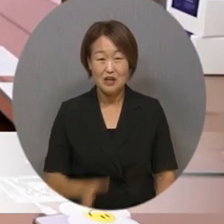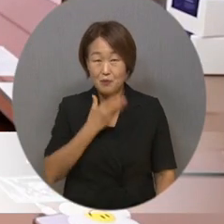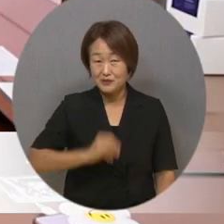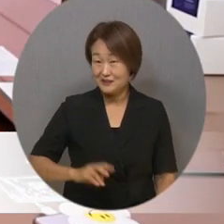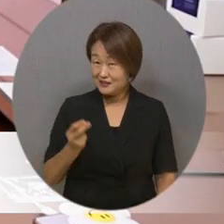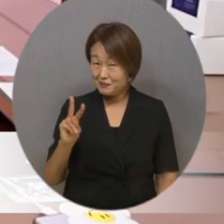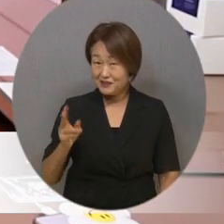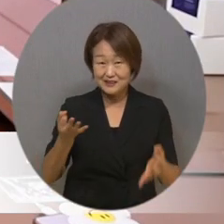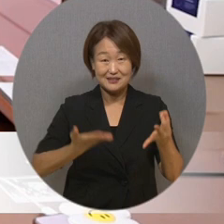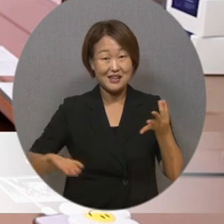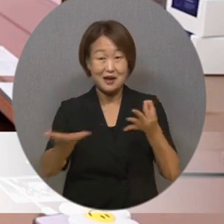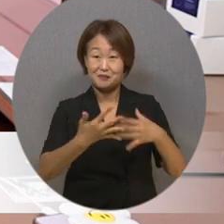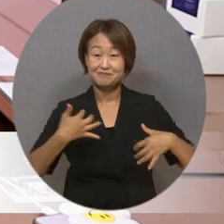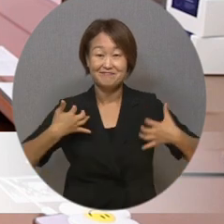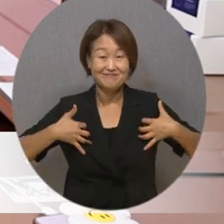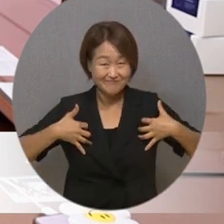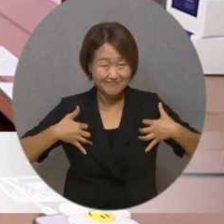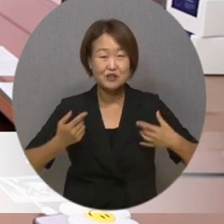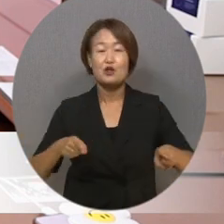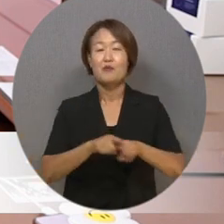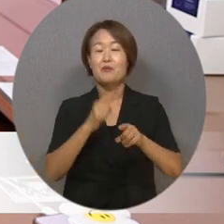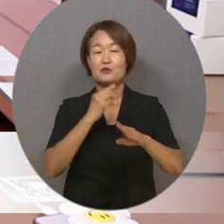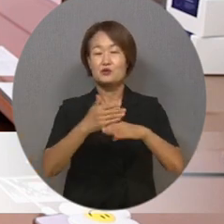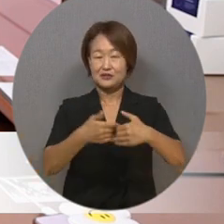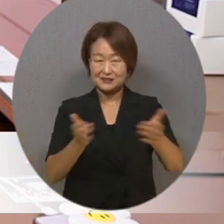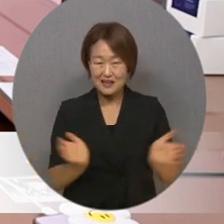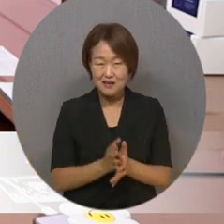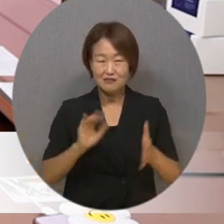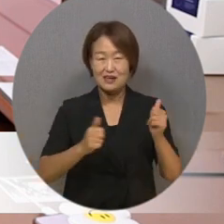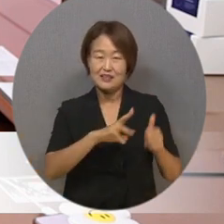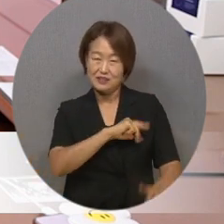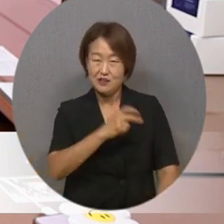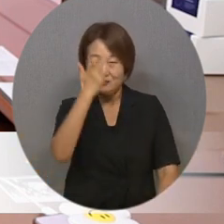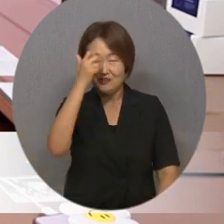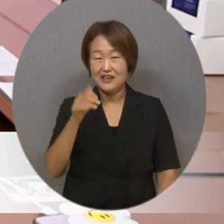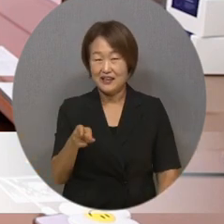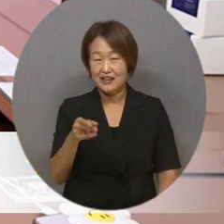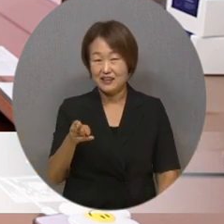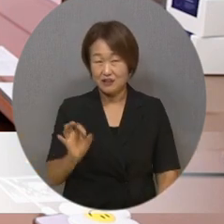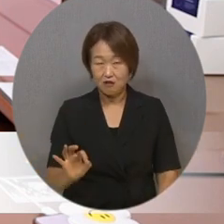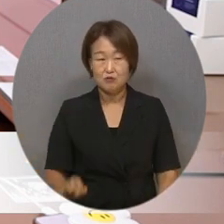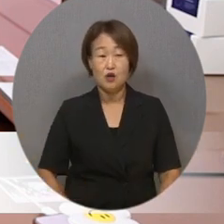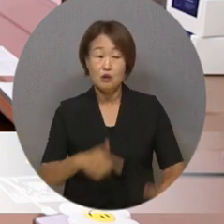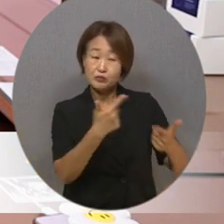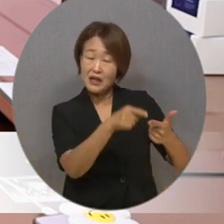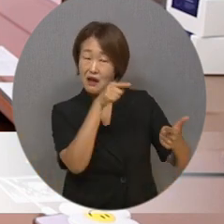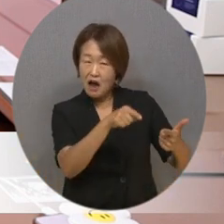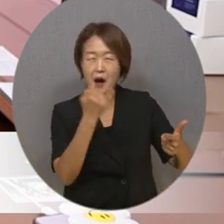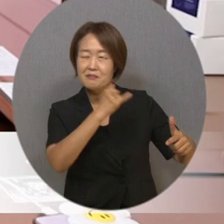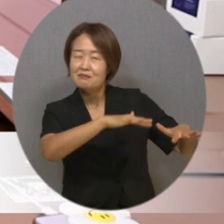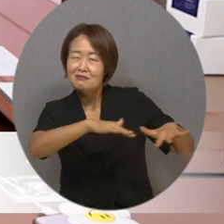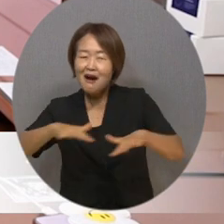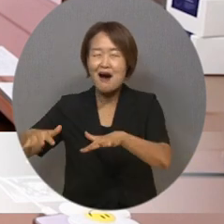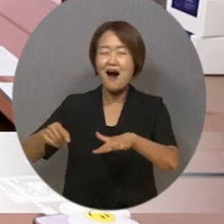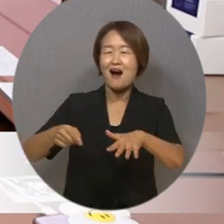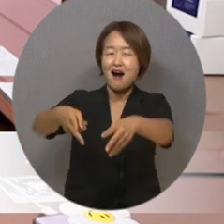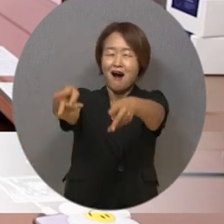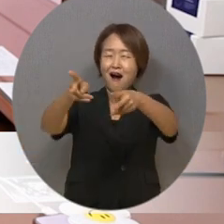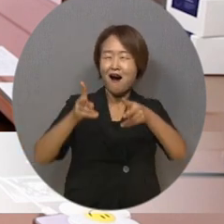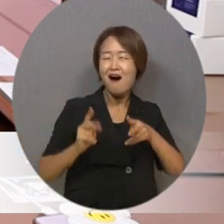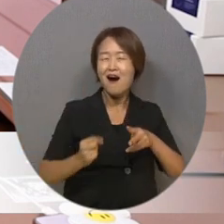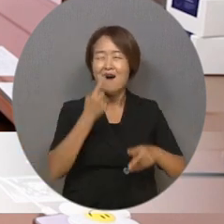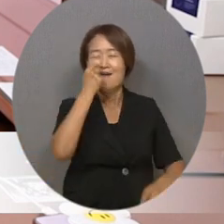복지TV 시청자 여러분 반갑습니다. 더불어민주당 국회의원 최혜영입니다. 부산하면 해운대, 광안리와 같은